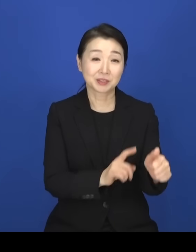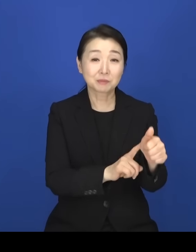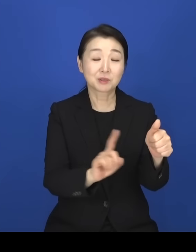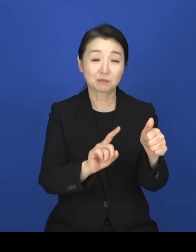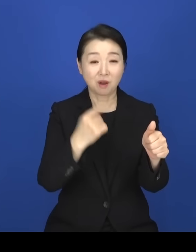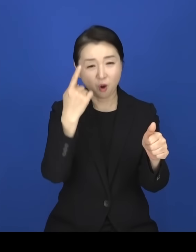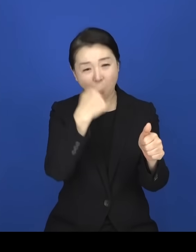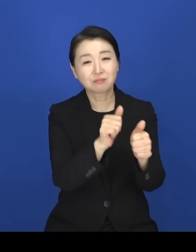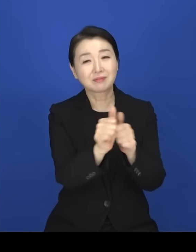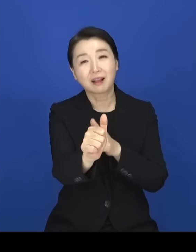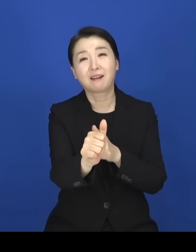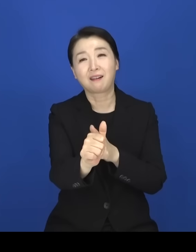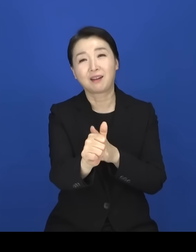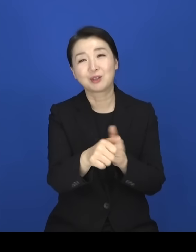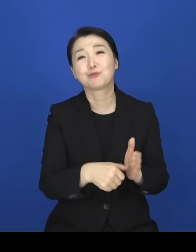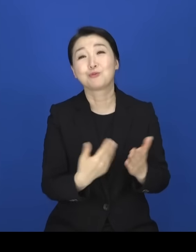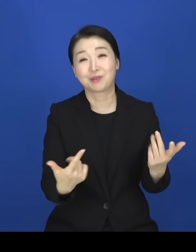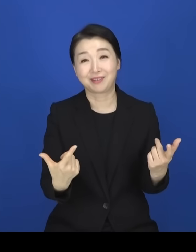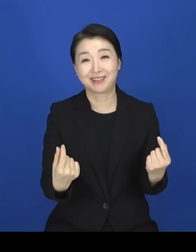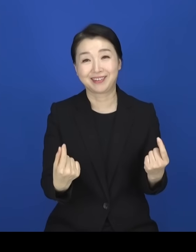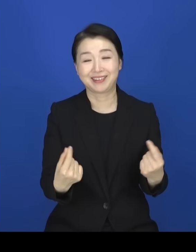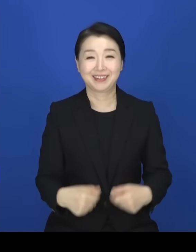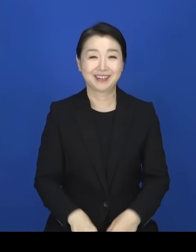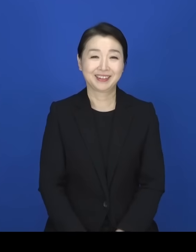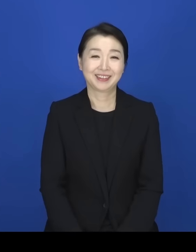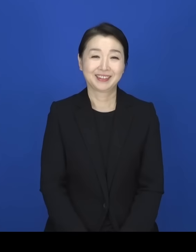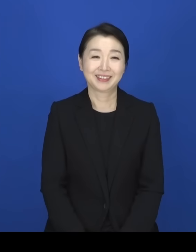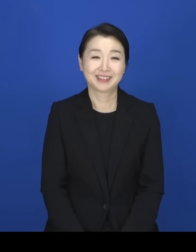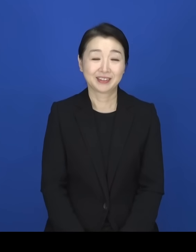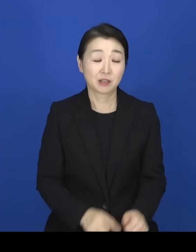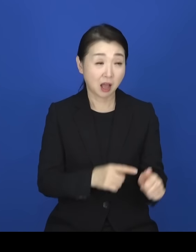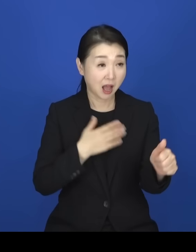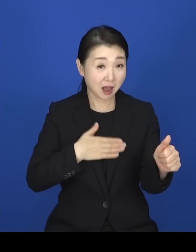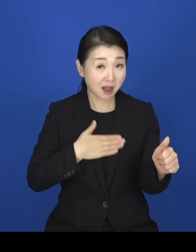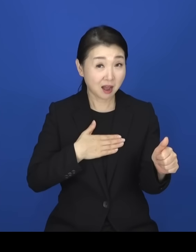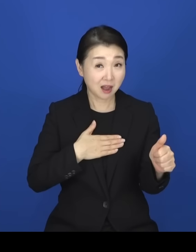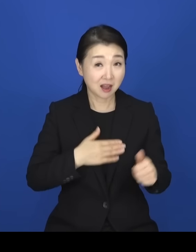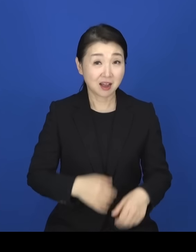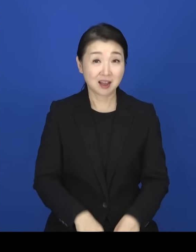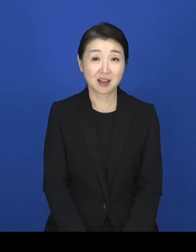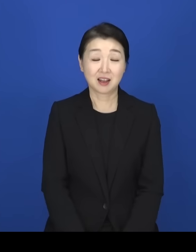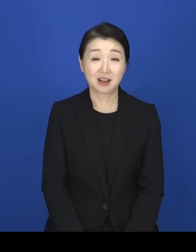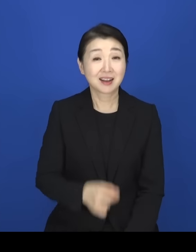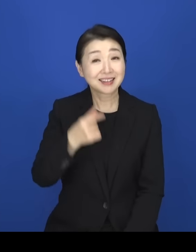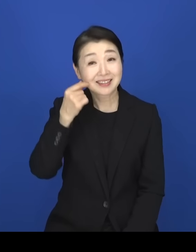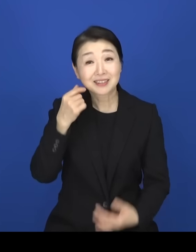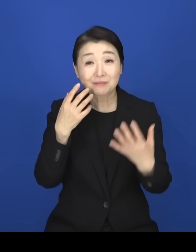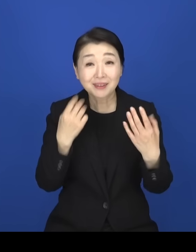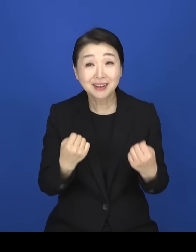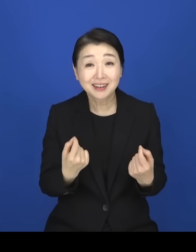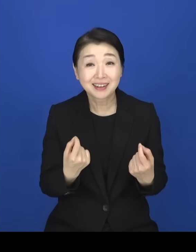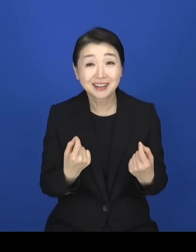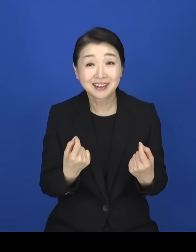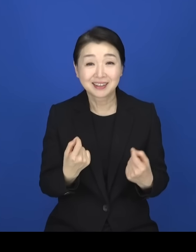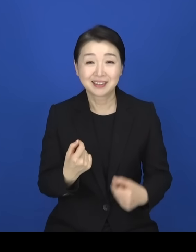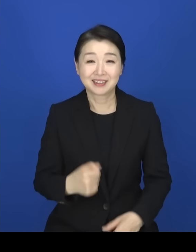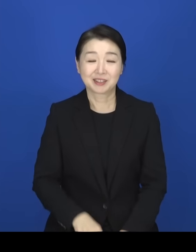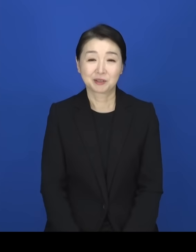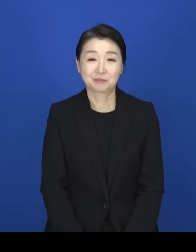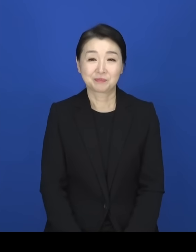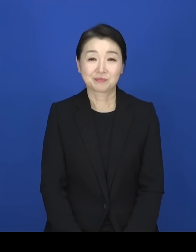네. 얼굴 네, 잘생긴 개그맨 이게 너무 있잖아요. 본인도 알죠? 인기 많았죠 그때. 어떠셨어요?